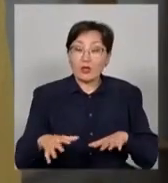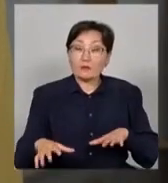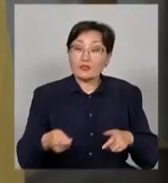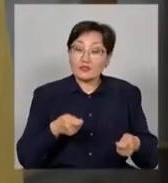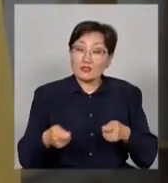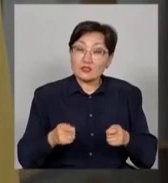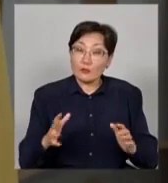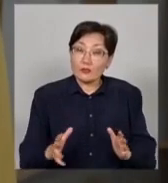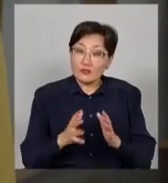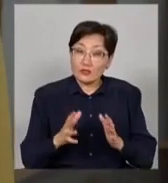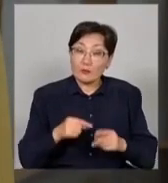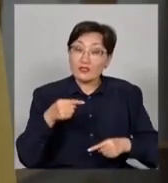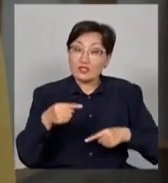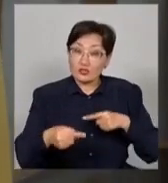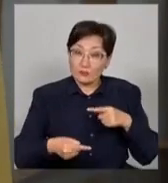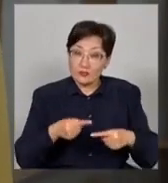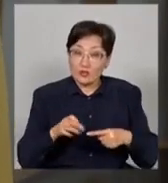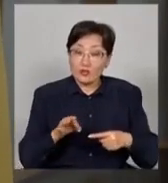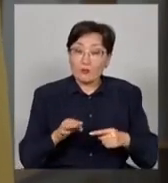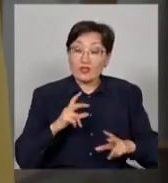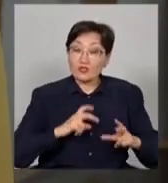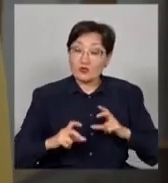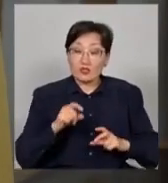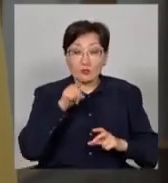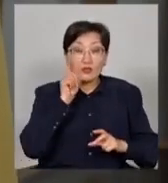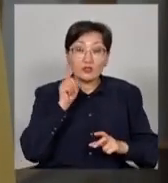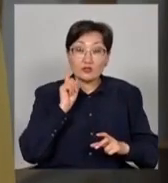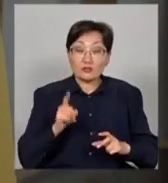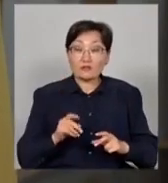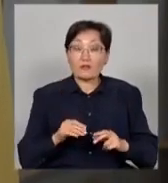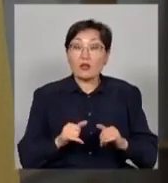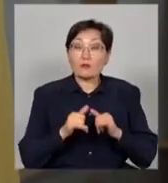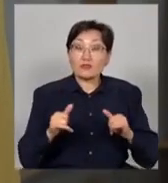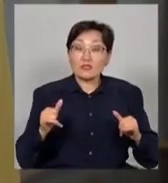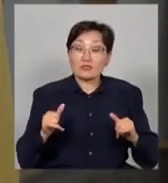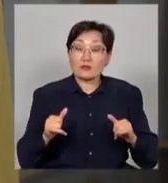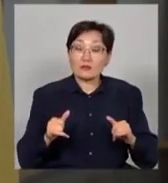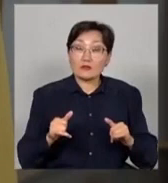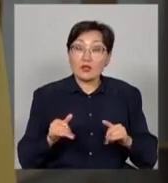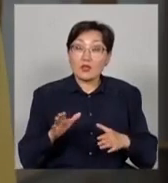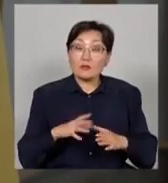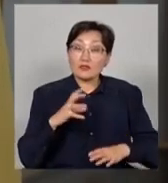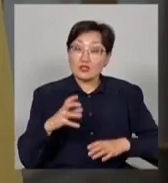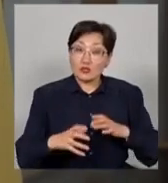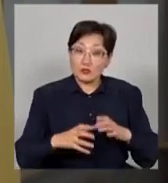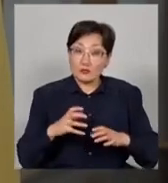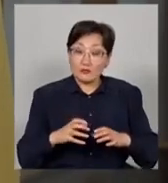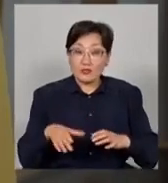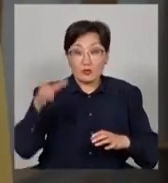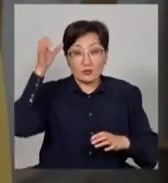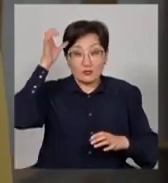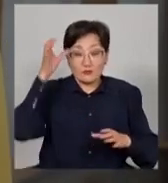о подрастающем поколении, о студенческой молодежи. Перспективы раскрывает международного